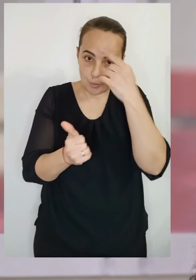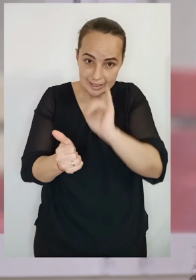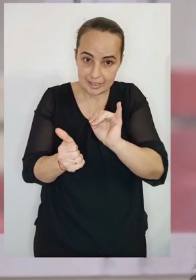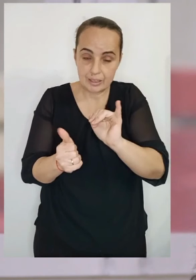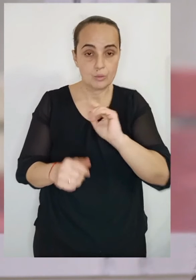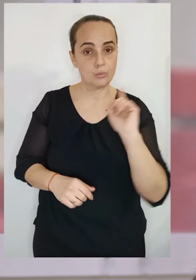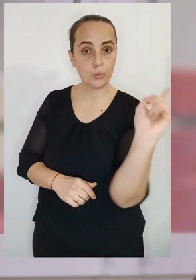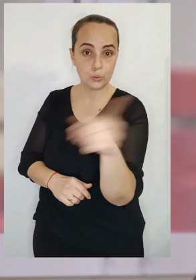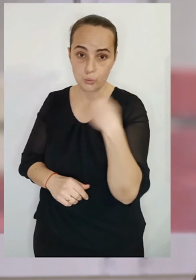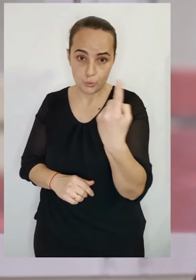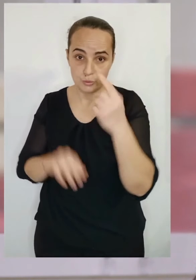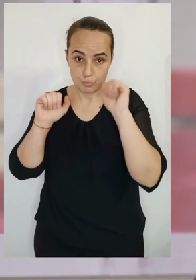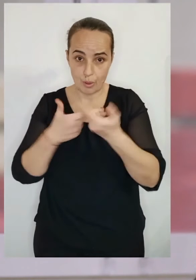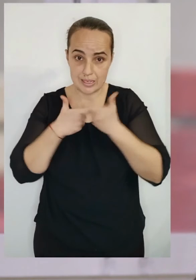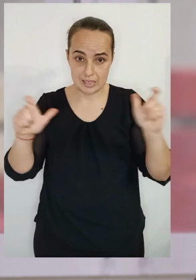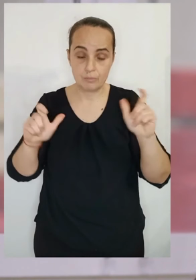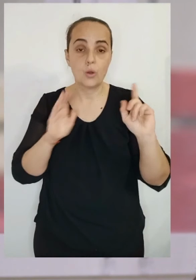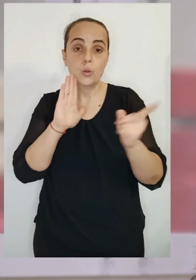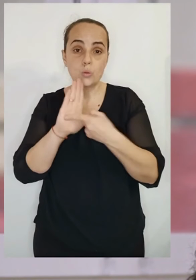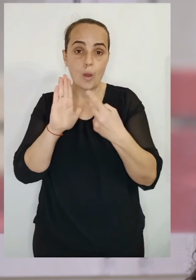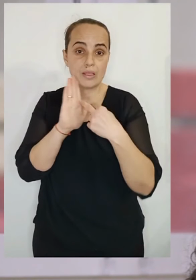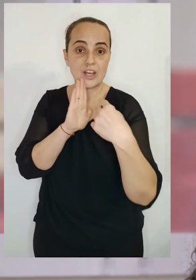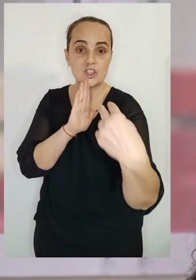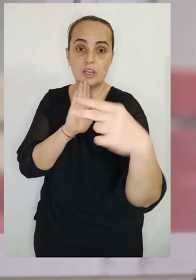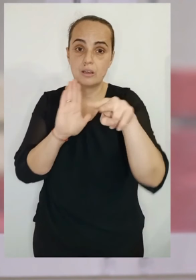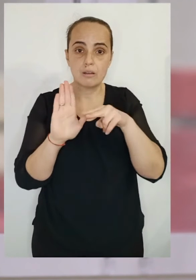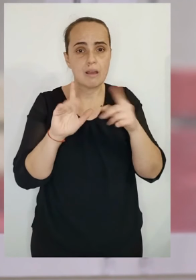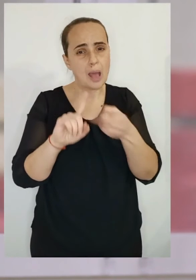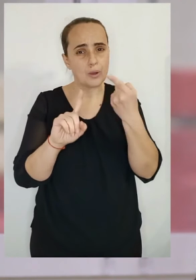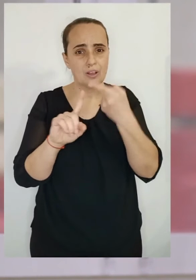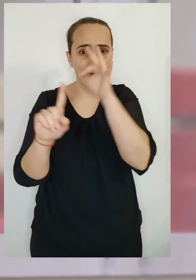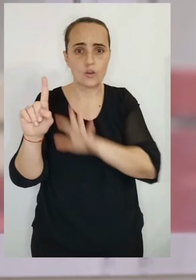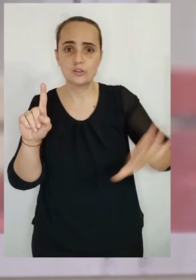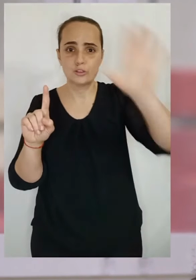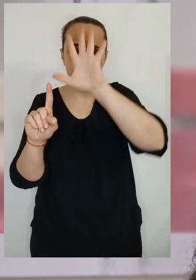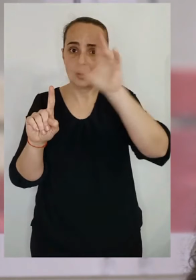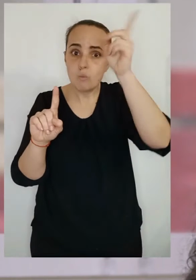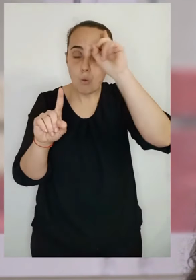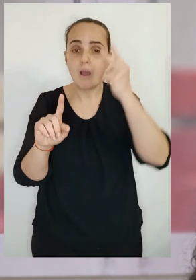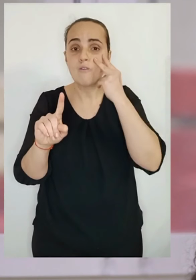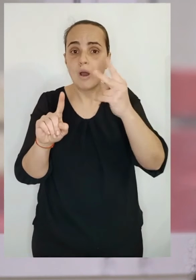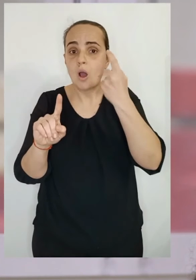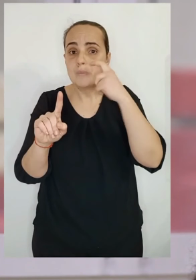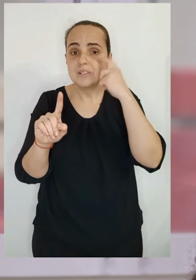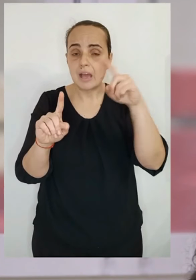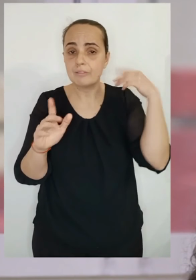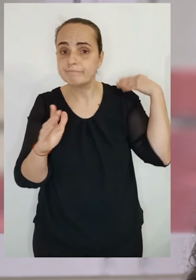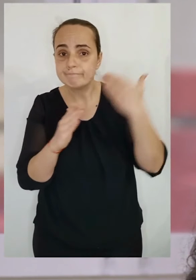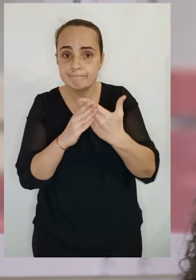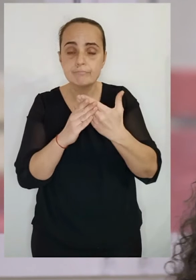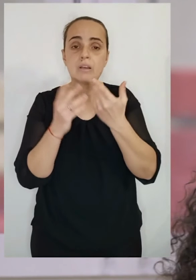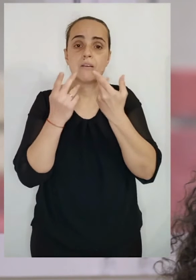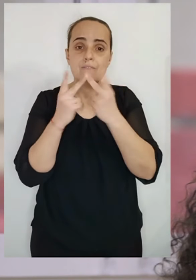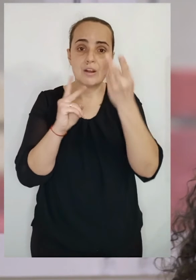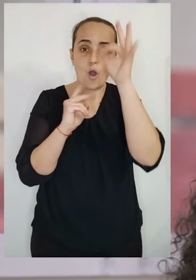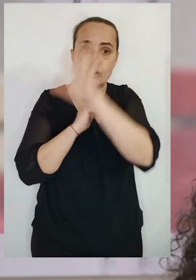elle soit accessible à tous. Et on sait que le droit à nager, aujourd'hui, c'est un vrai enjeu à l'échelle nationale, parce qu'il y a de moins en moins, en fait, de bassins dans les